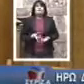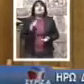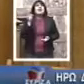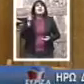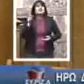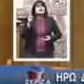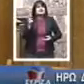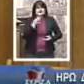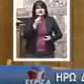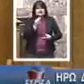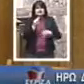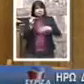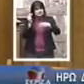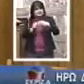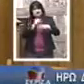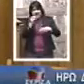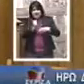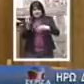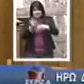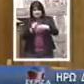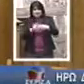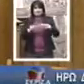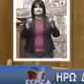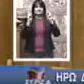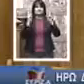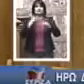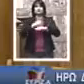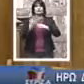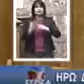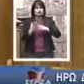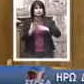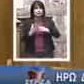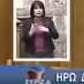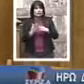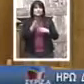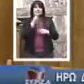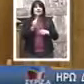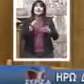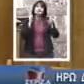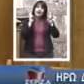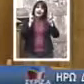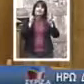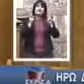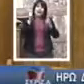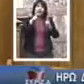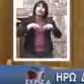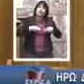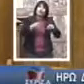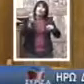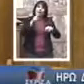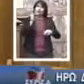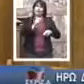και τους πιο φανατικούς σας ψηφοφόρους που ήλπισαν ως τις εκλογές του Οκτώβρη στη στροφή σε μια πολιτική που θα εγγυάται το κοινωνικό